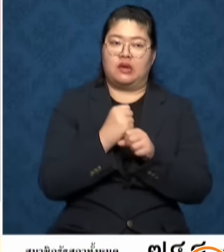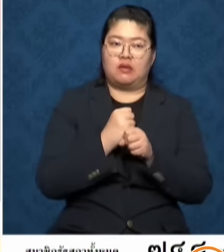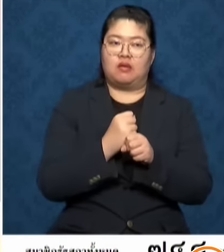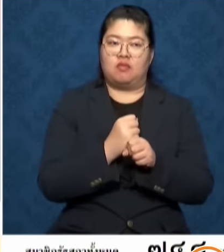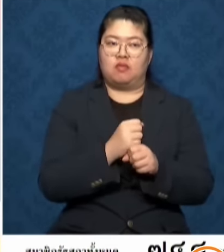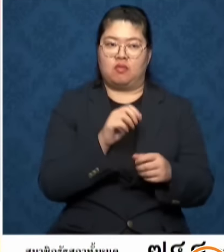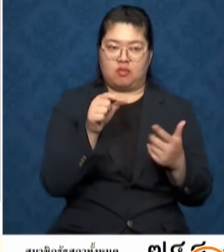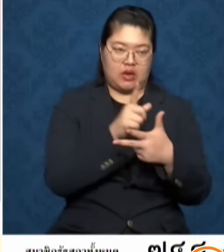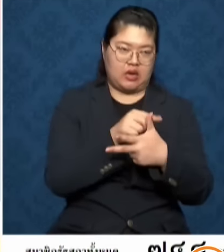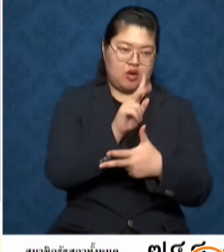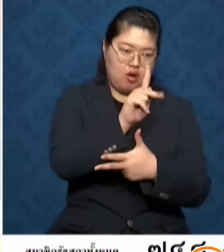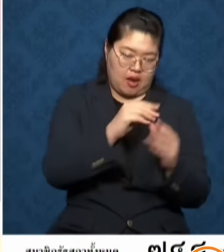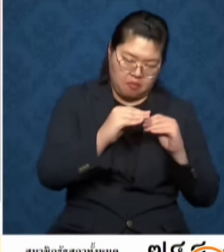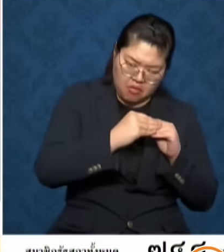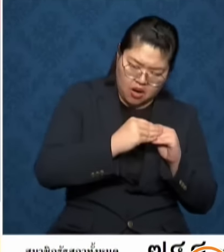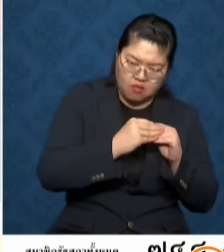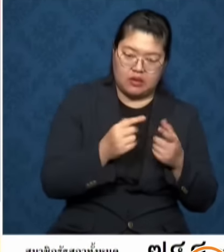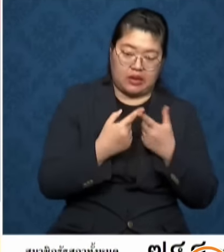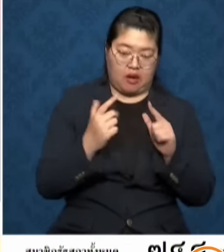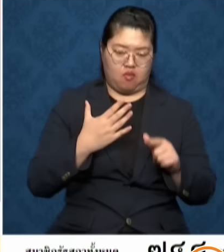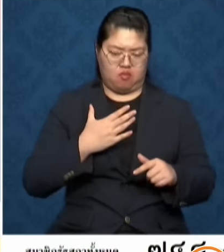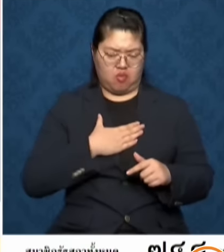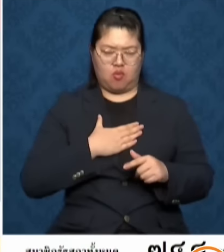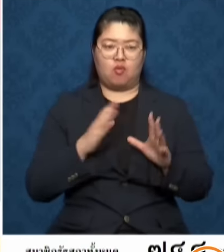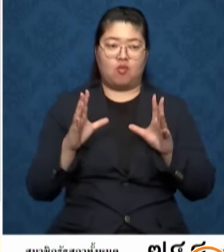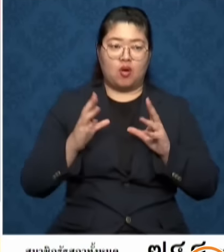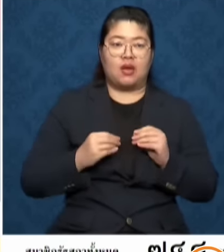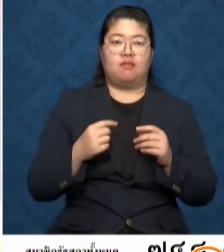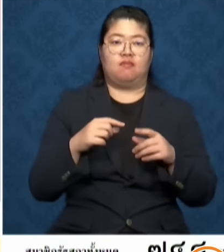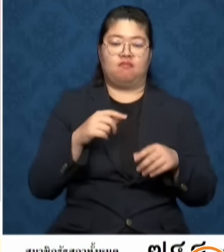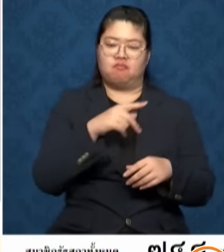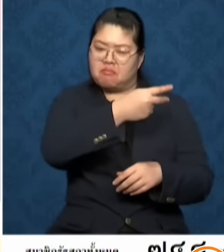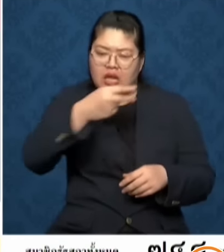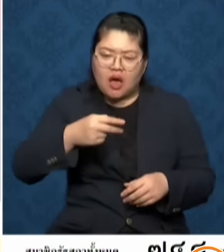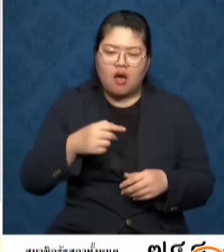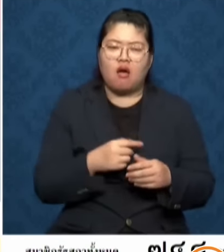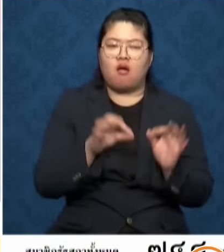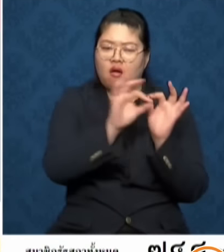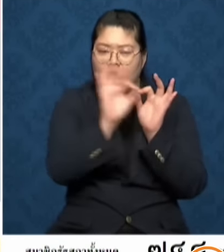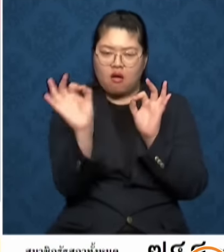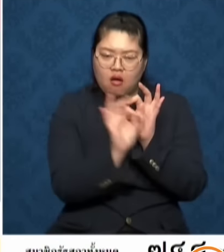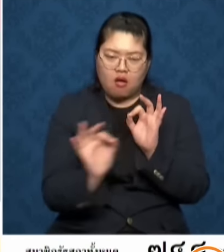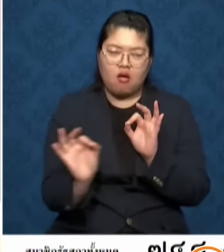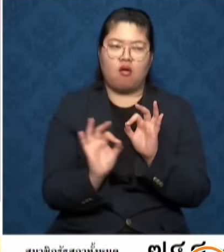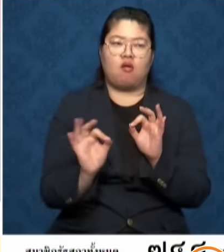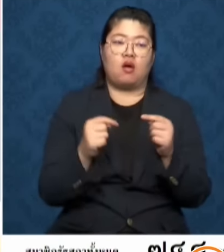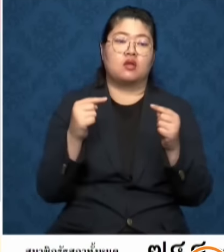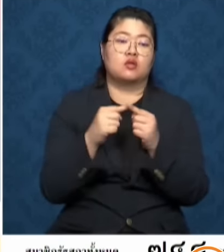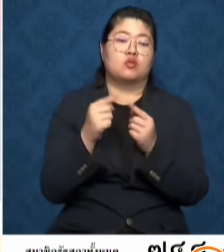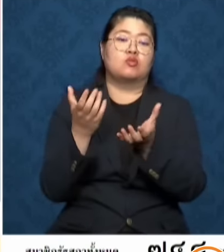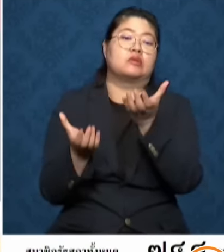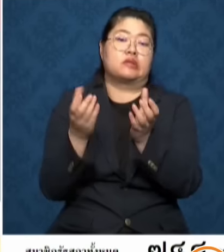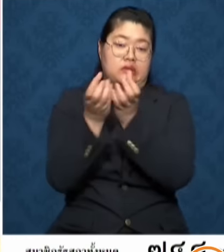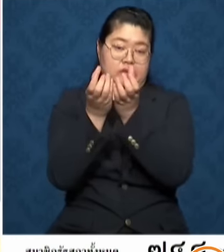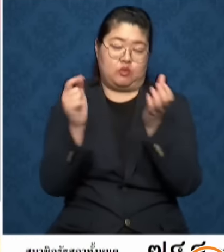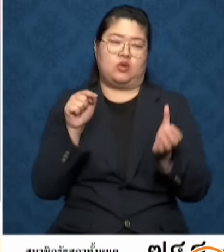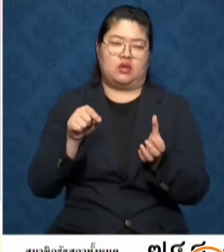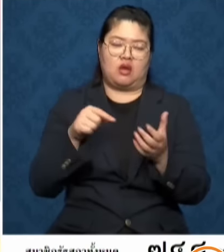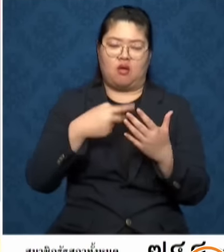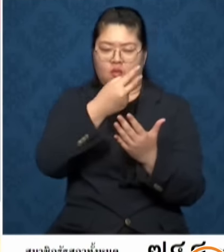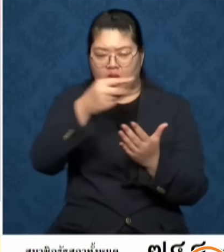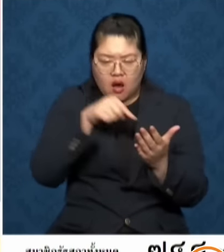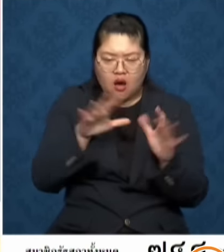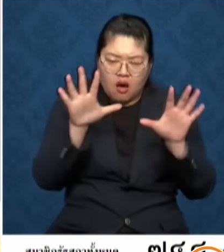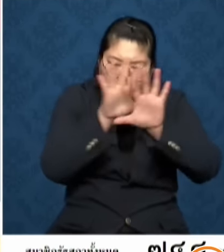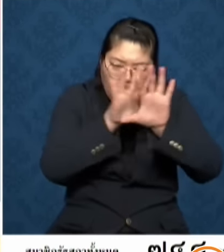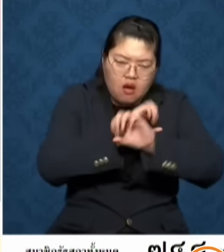ไม